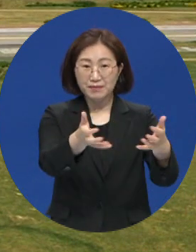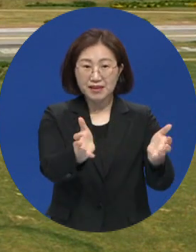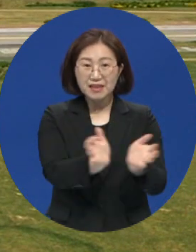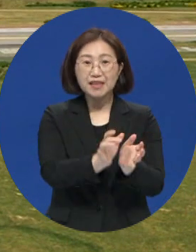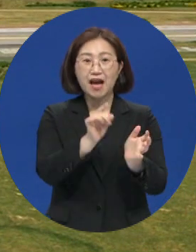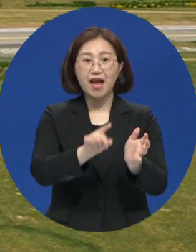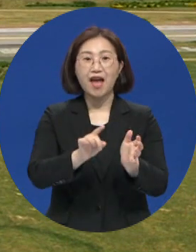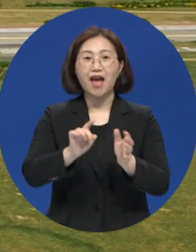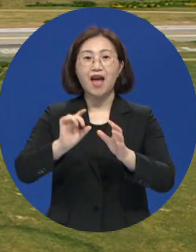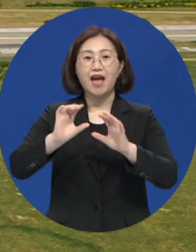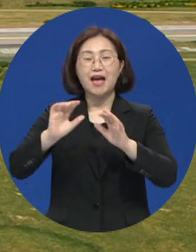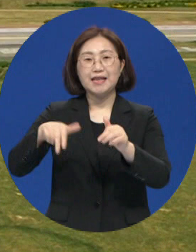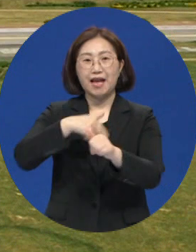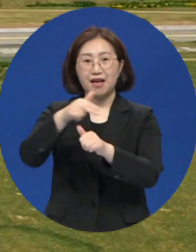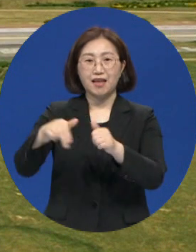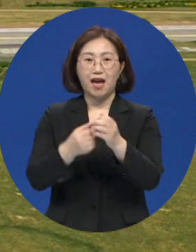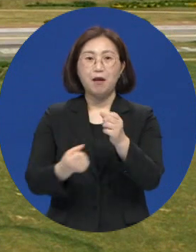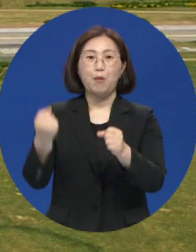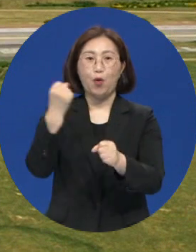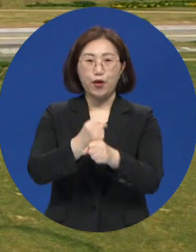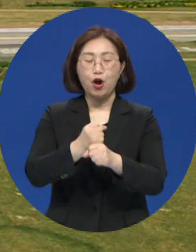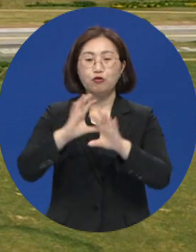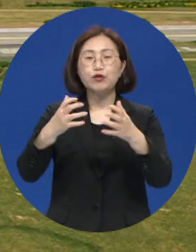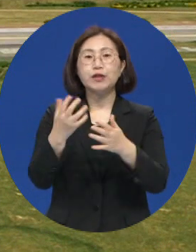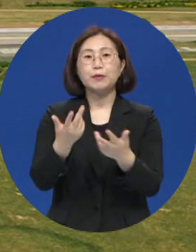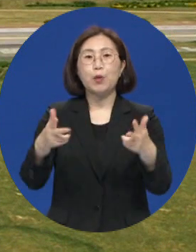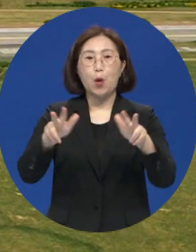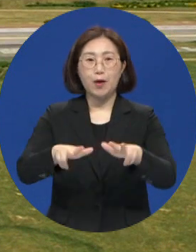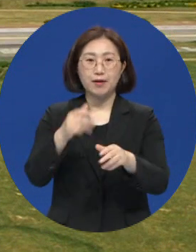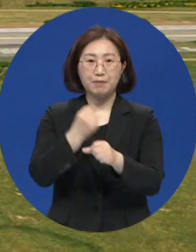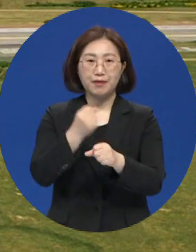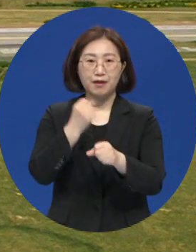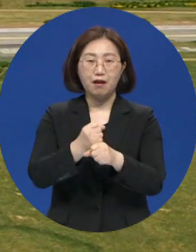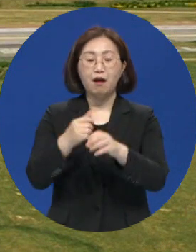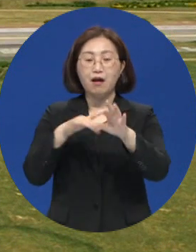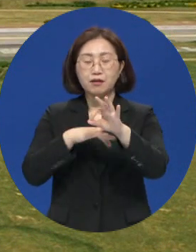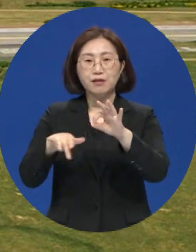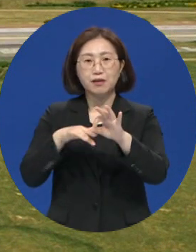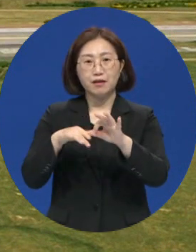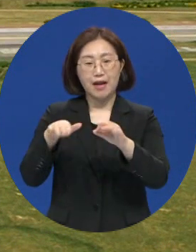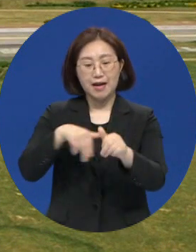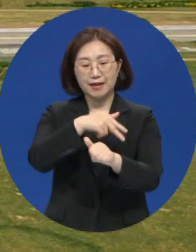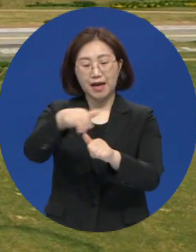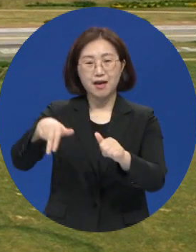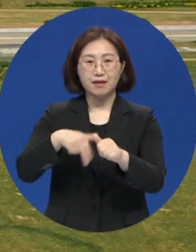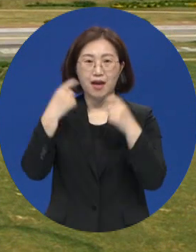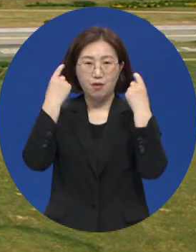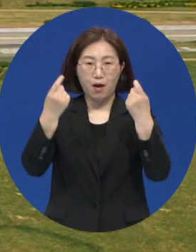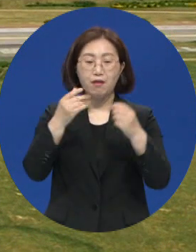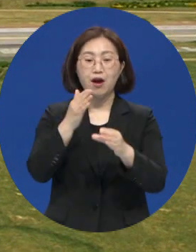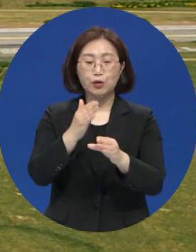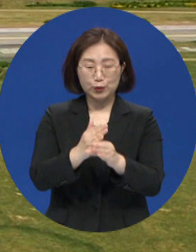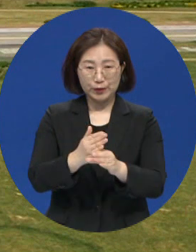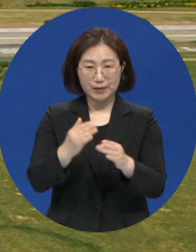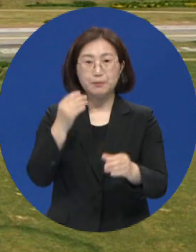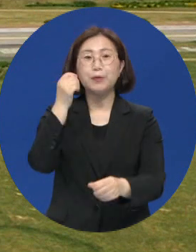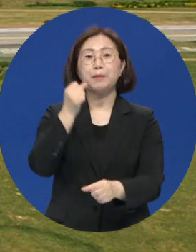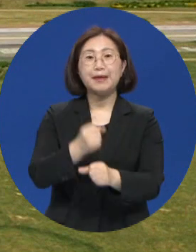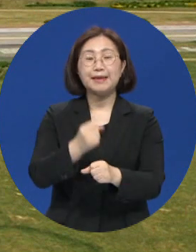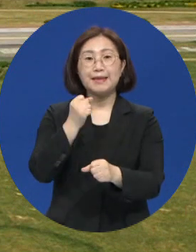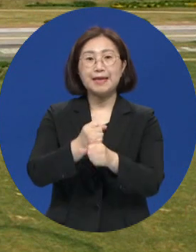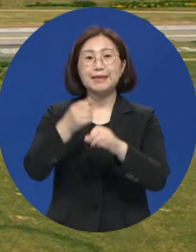국립 공원을 조성하여 서천을 생태 관광의 거점으로 만들겠습니다